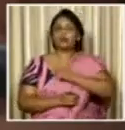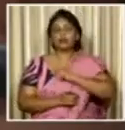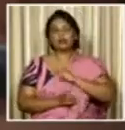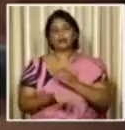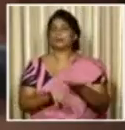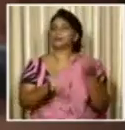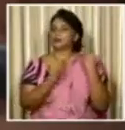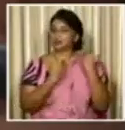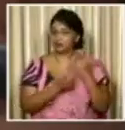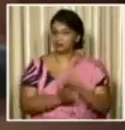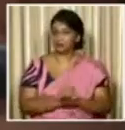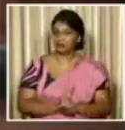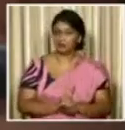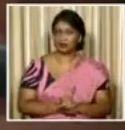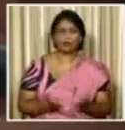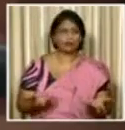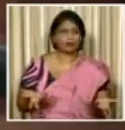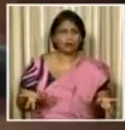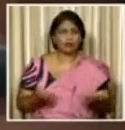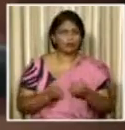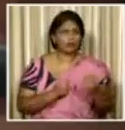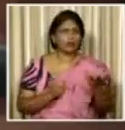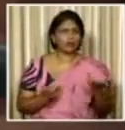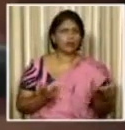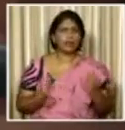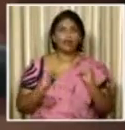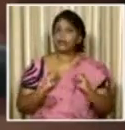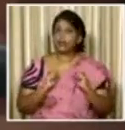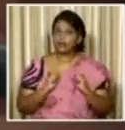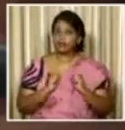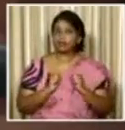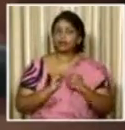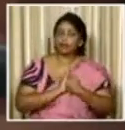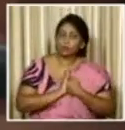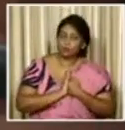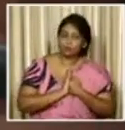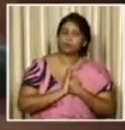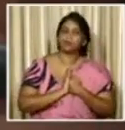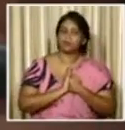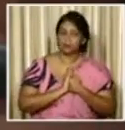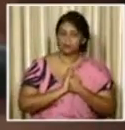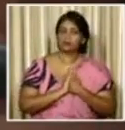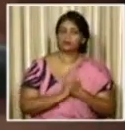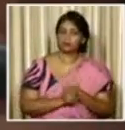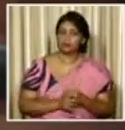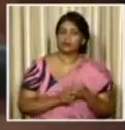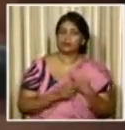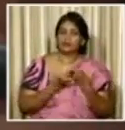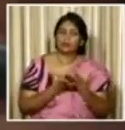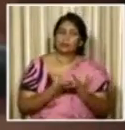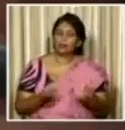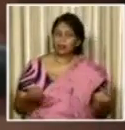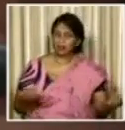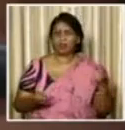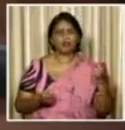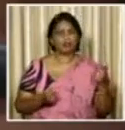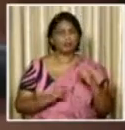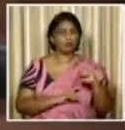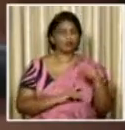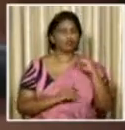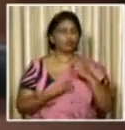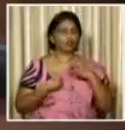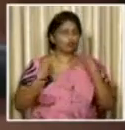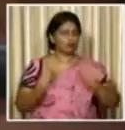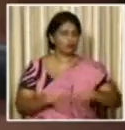agan. Itu mukad bicara tiin. Ayi, yatatu ima, dia ima, pausya ahimi